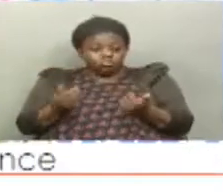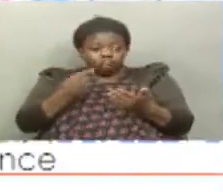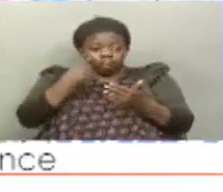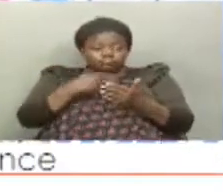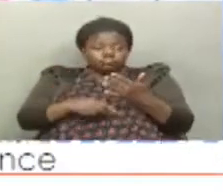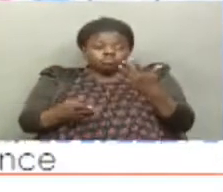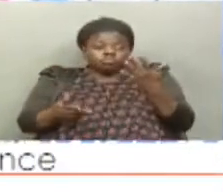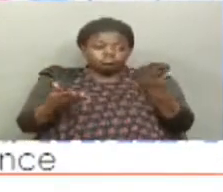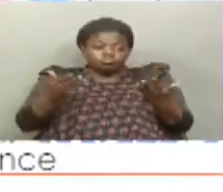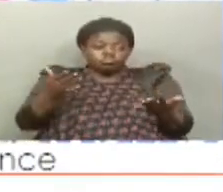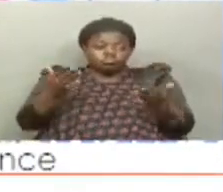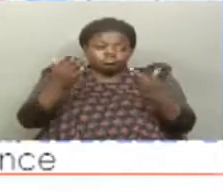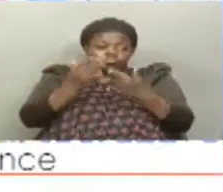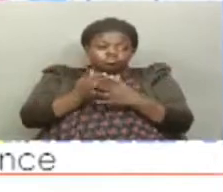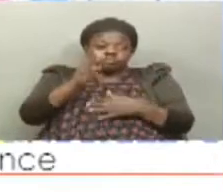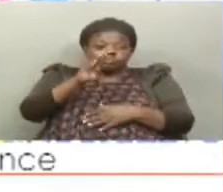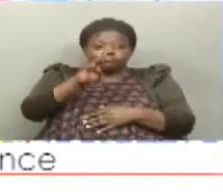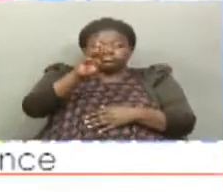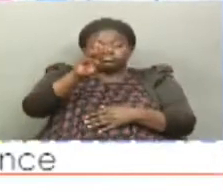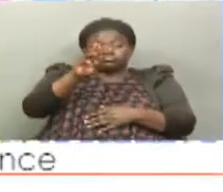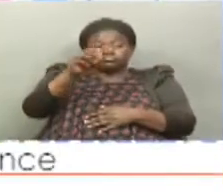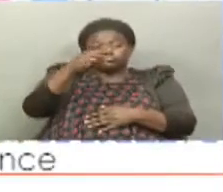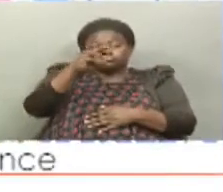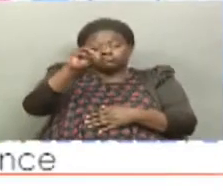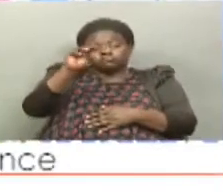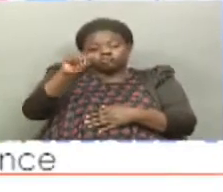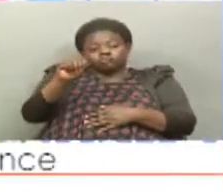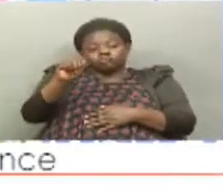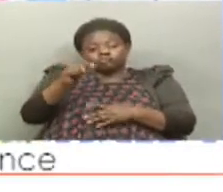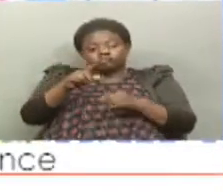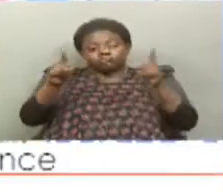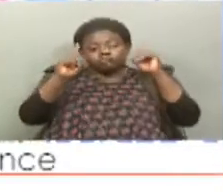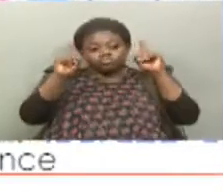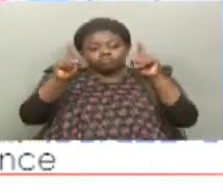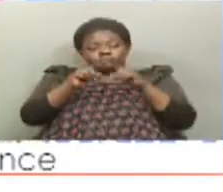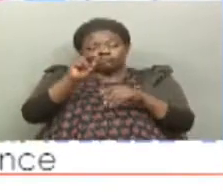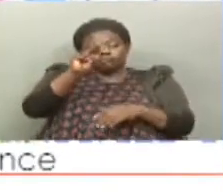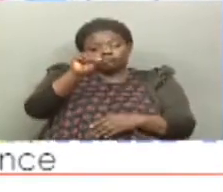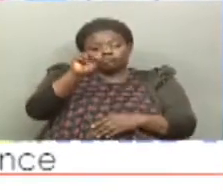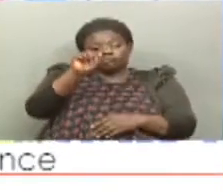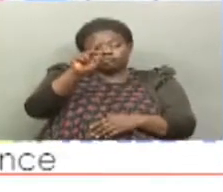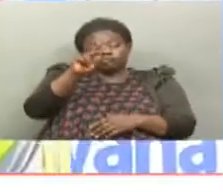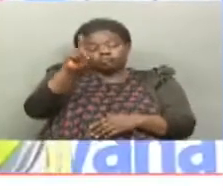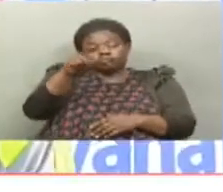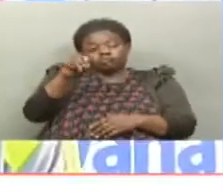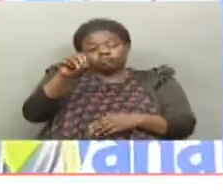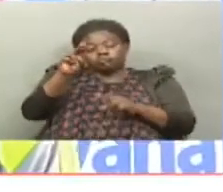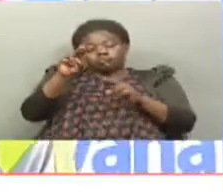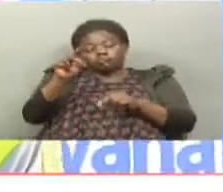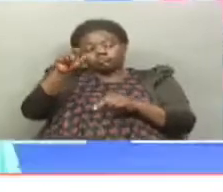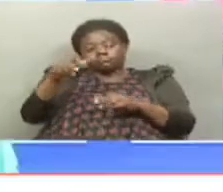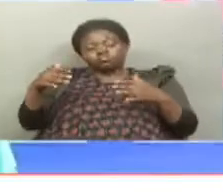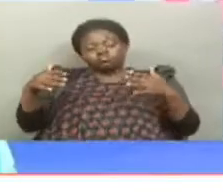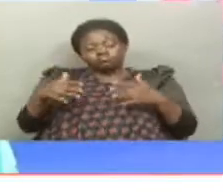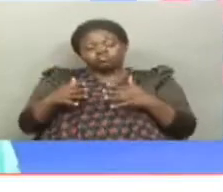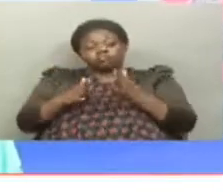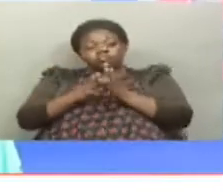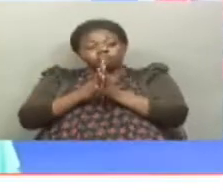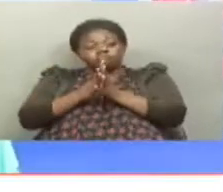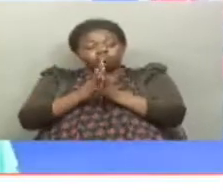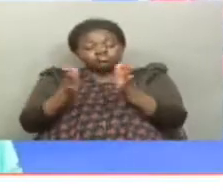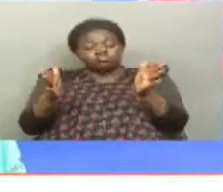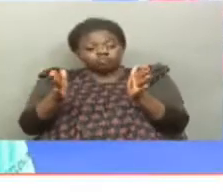tu inzo kusamba ita wakati wabu gema university ne Uganda Matters Nkozi. Na henga sina gwenti doktor aliza wamu. Mpira